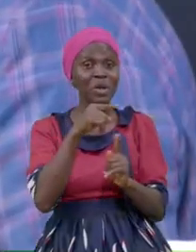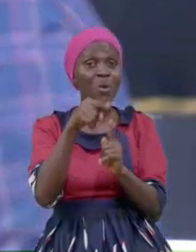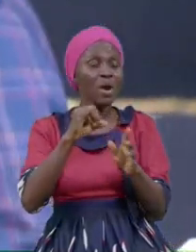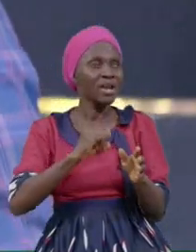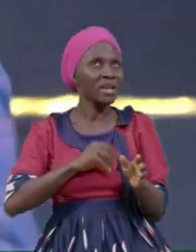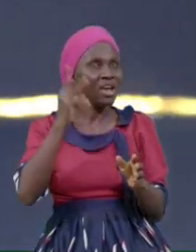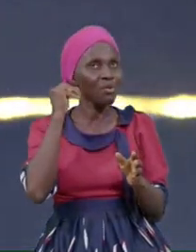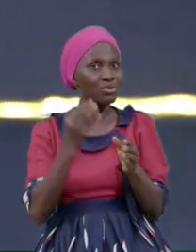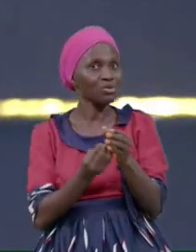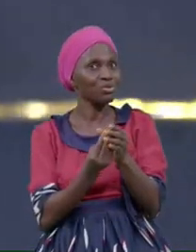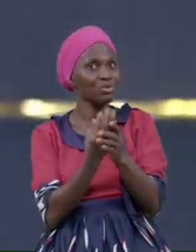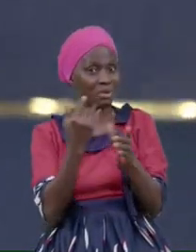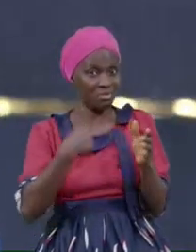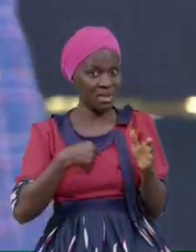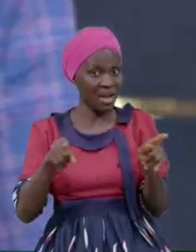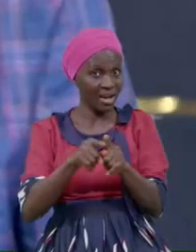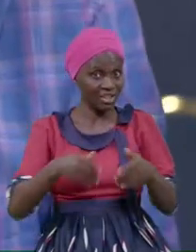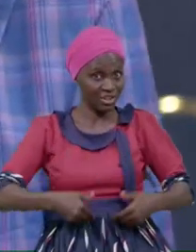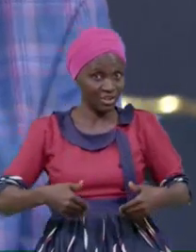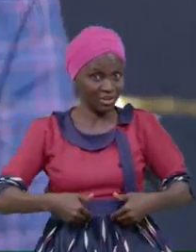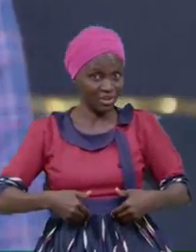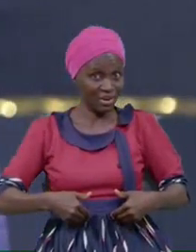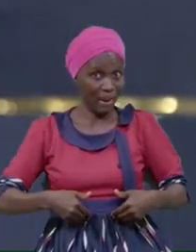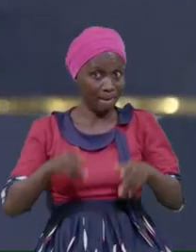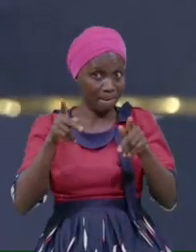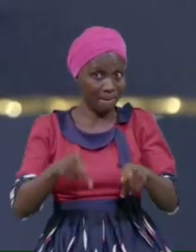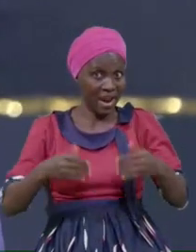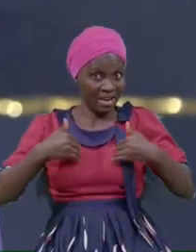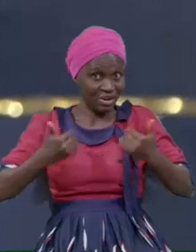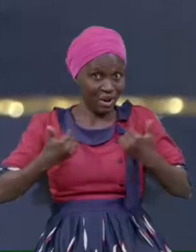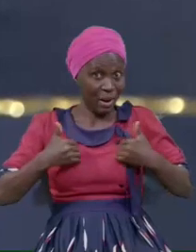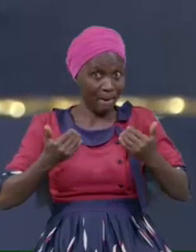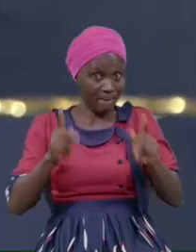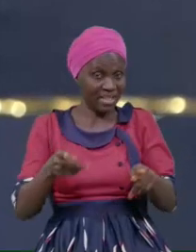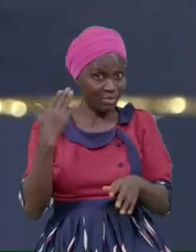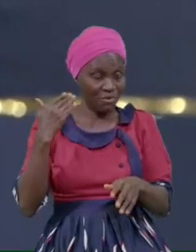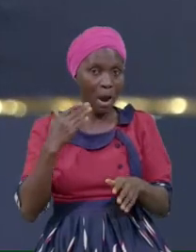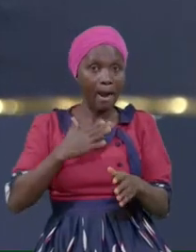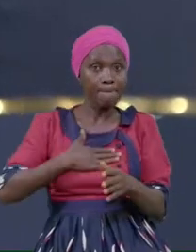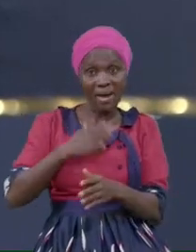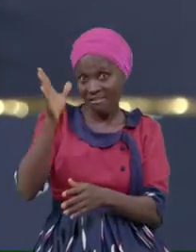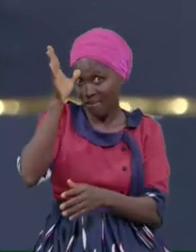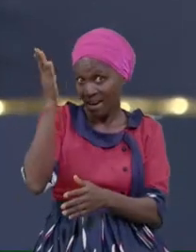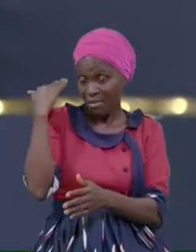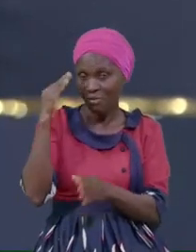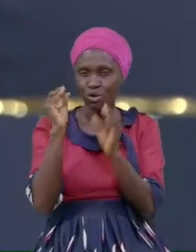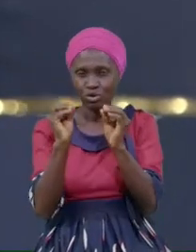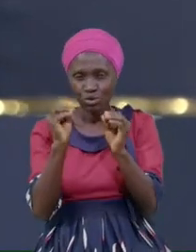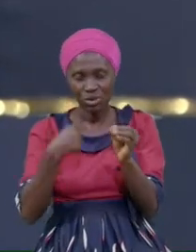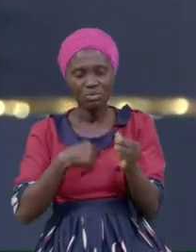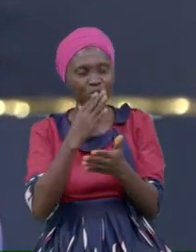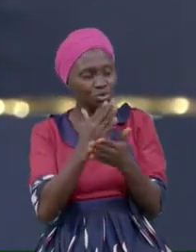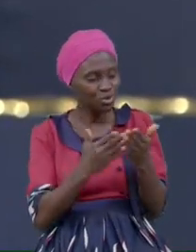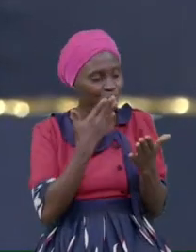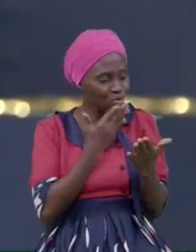quand je grandissais en tant qu'un jeune, mon père m'enseignait de bonnes choses. Va